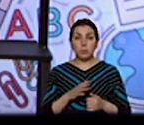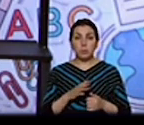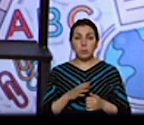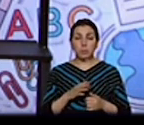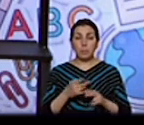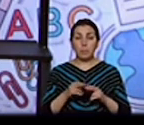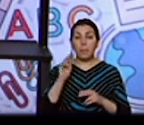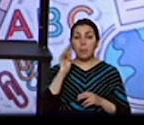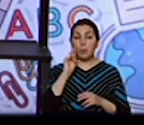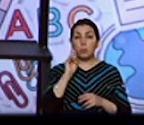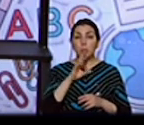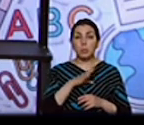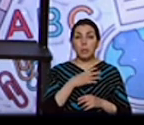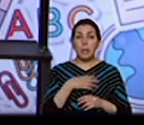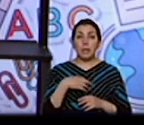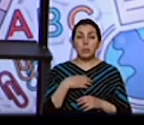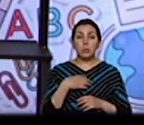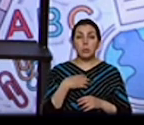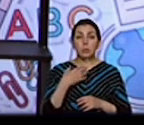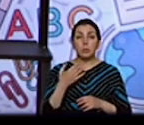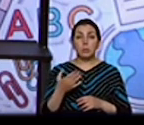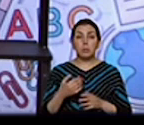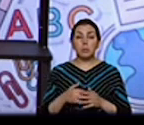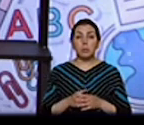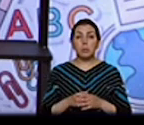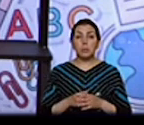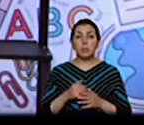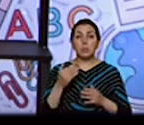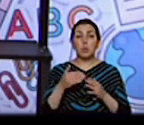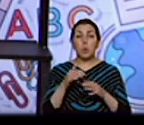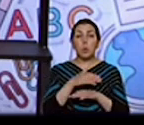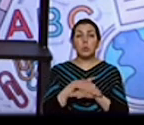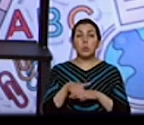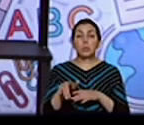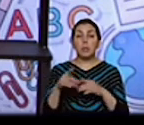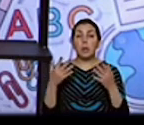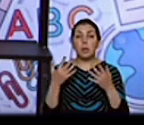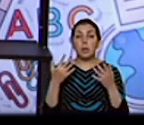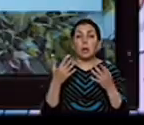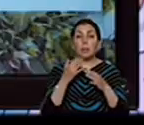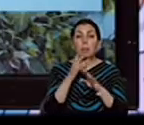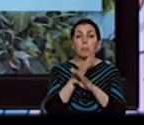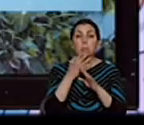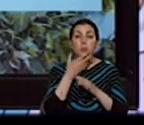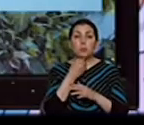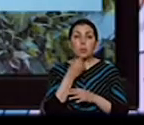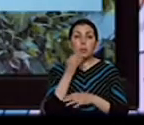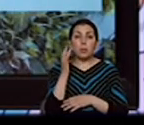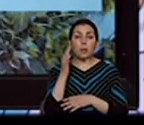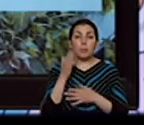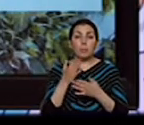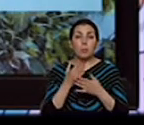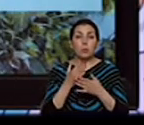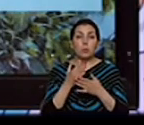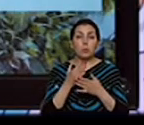o'rganganlaringiz asosida sizlarga sizning ko'changizda qanday manzarali daraxtlar o'sadi kabi savol bilan murojaat